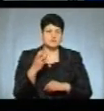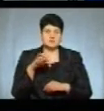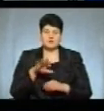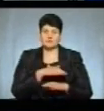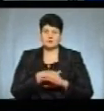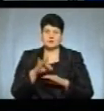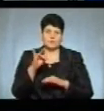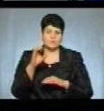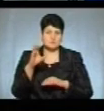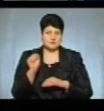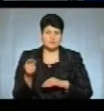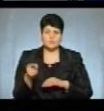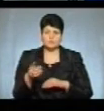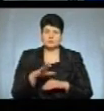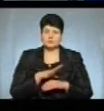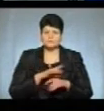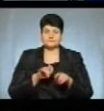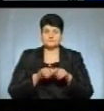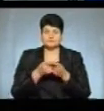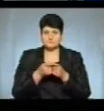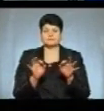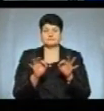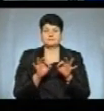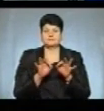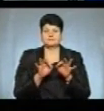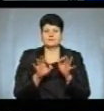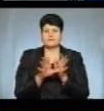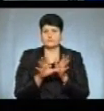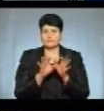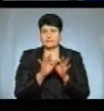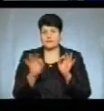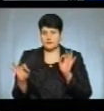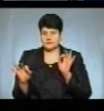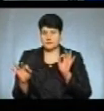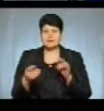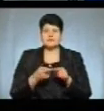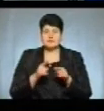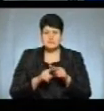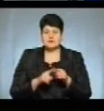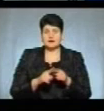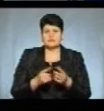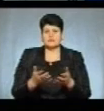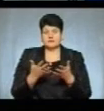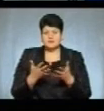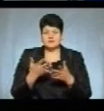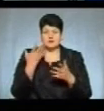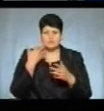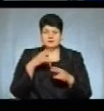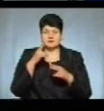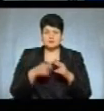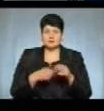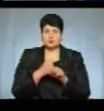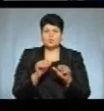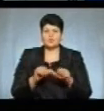Руській у Тернополі, став вихід з ладу силового кабелю у транспорті. Про це стало відомо після закінчення роботи комісії, яка розслідувала